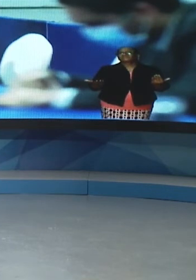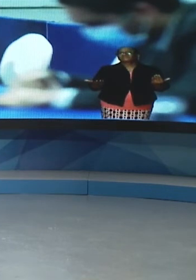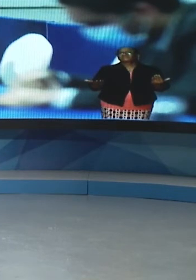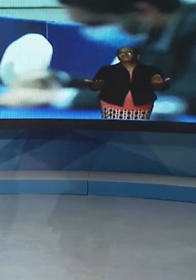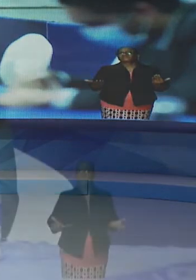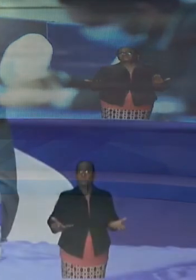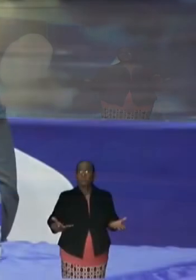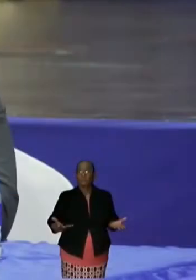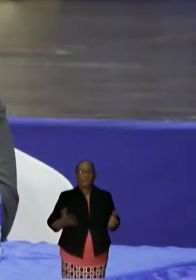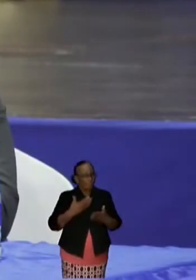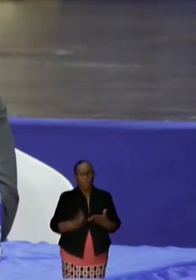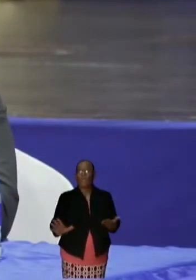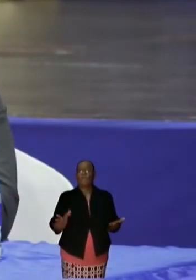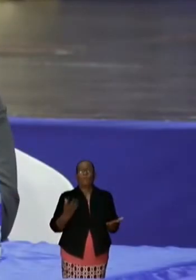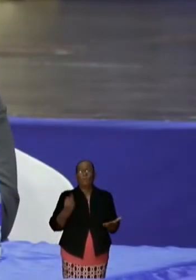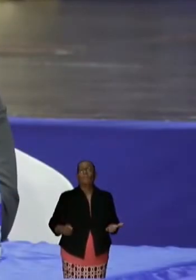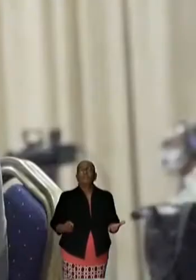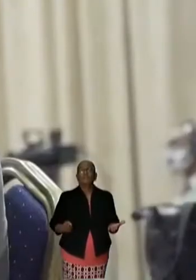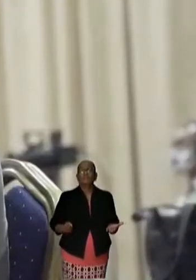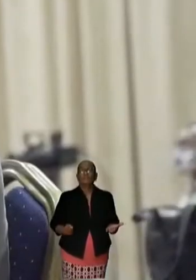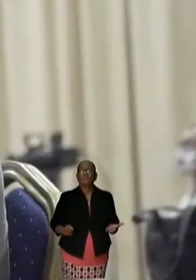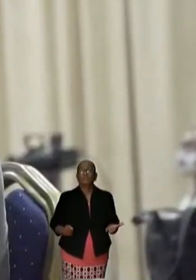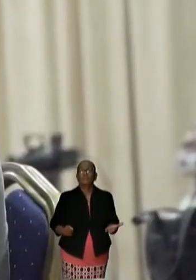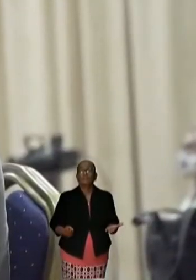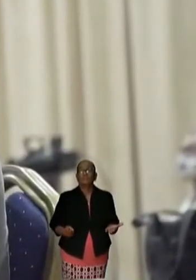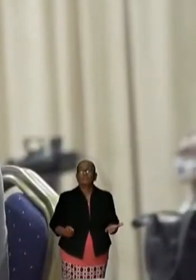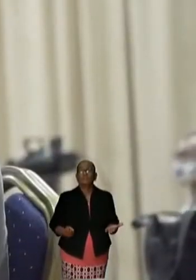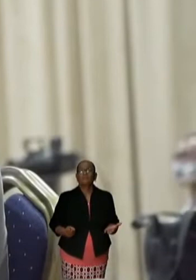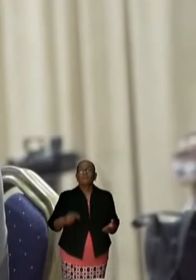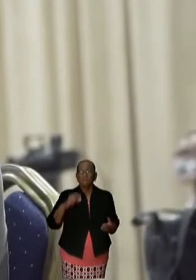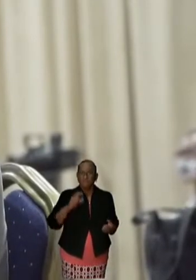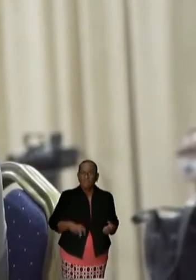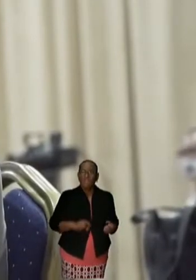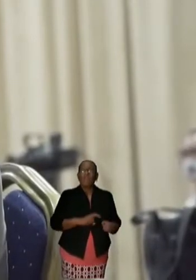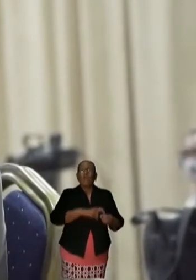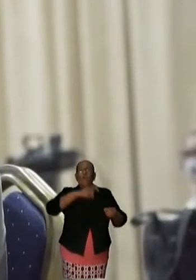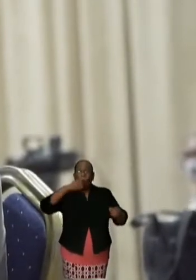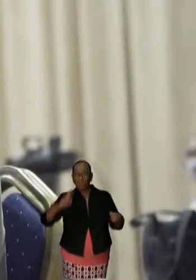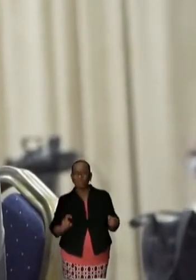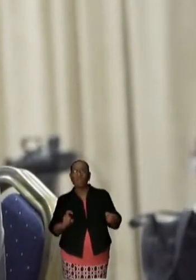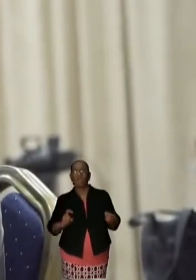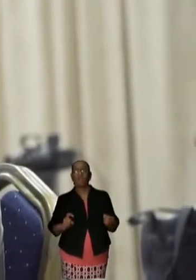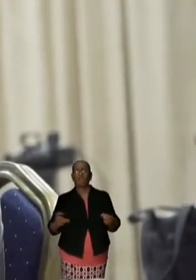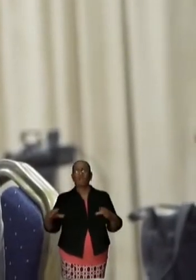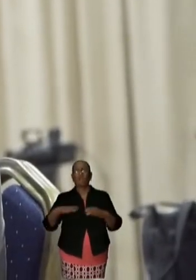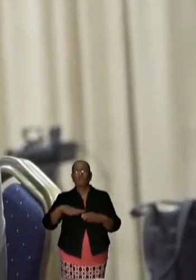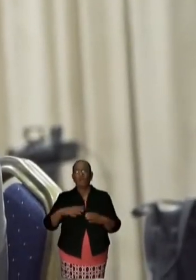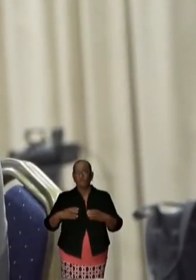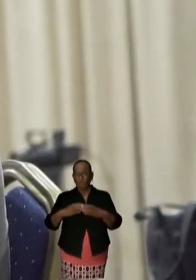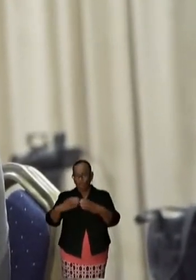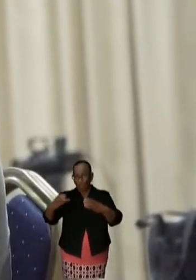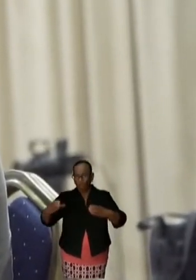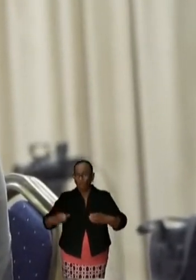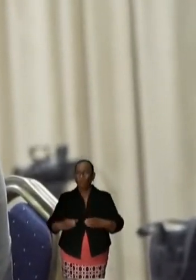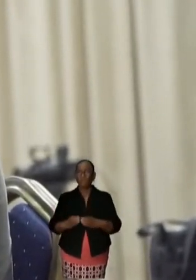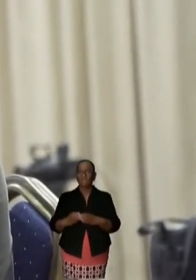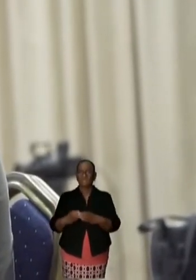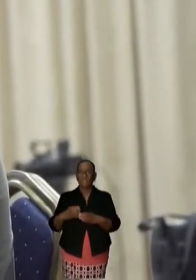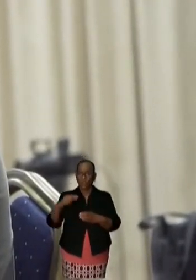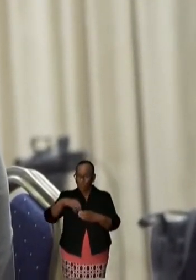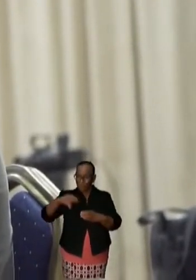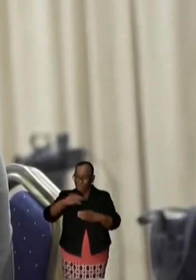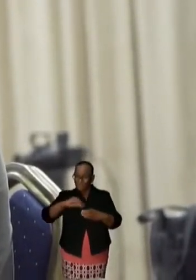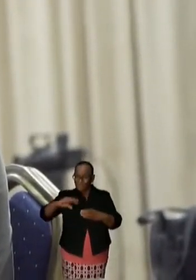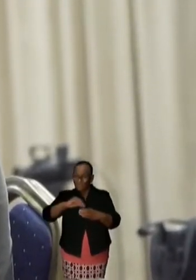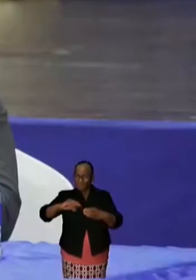geven. Vanavond, we hebben dus een onafhankelijke instantie erbij gehaald om dit uit te